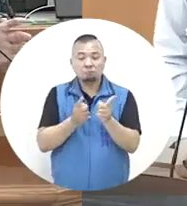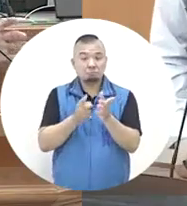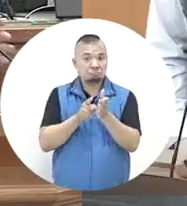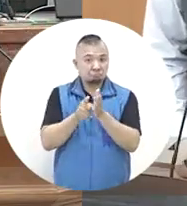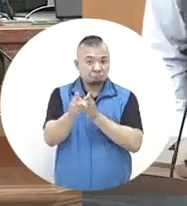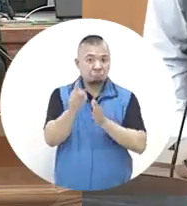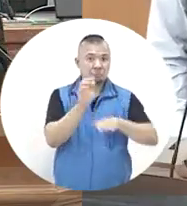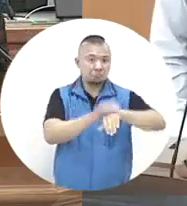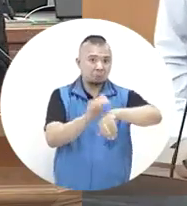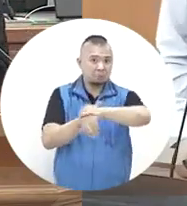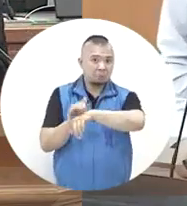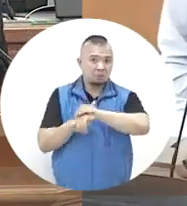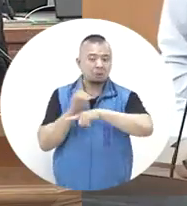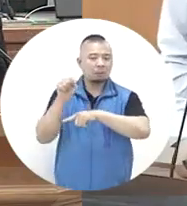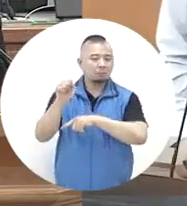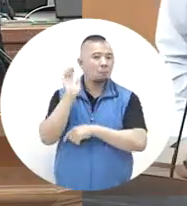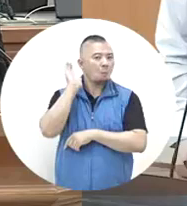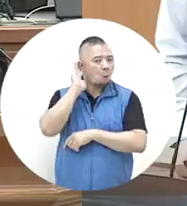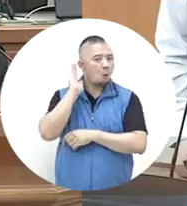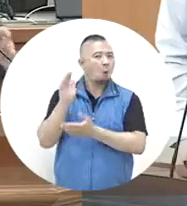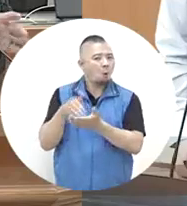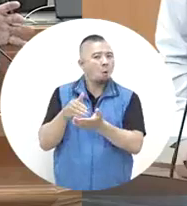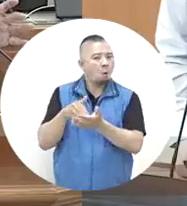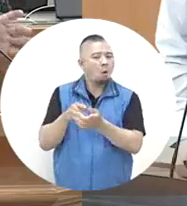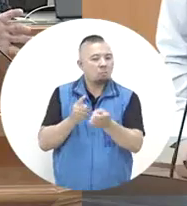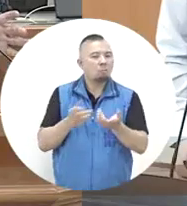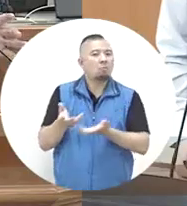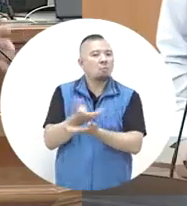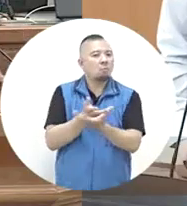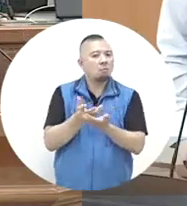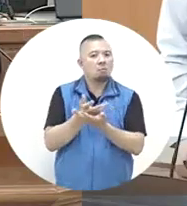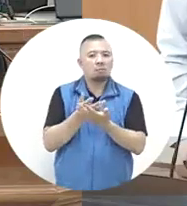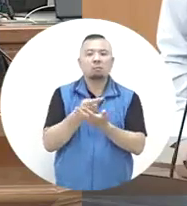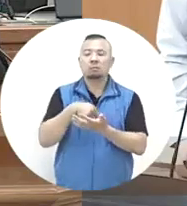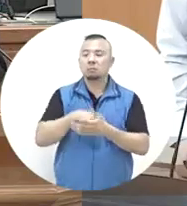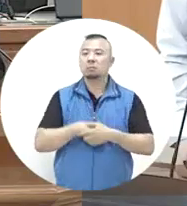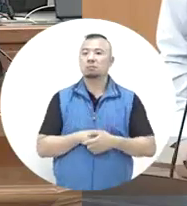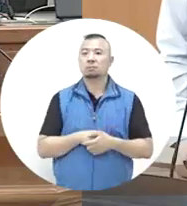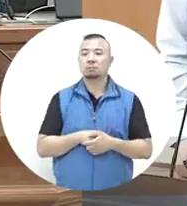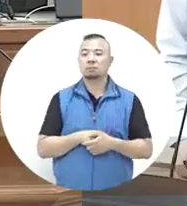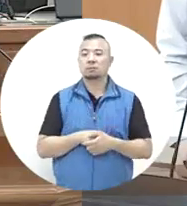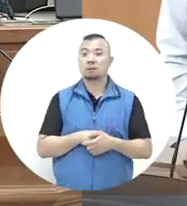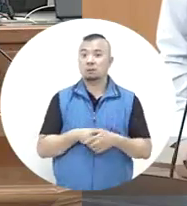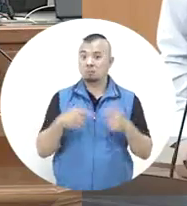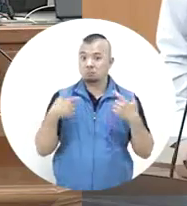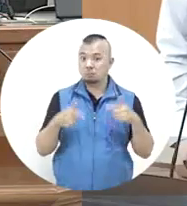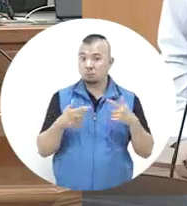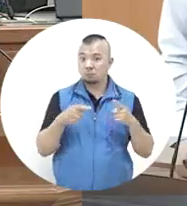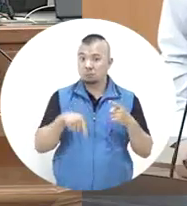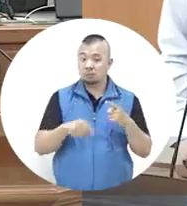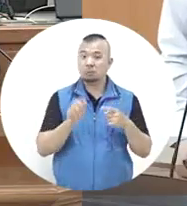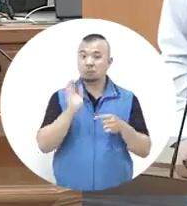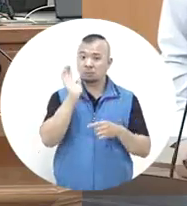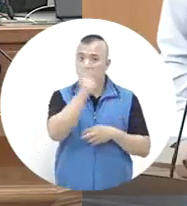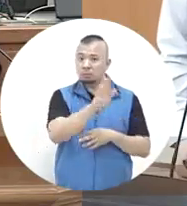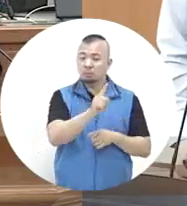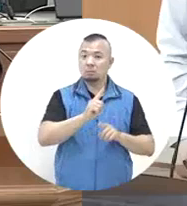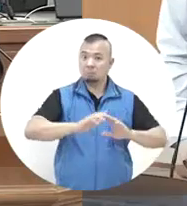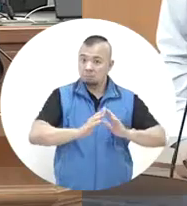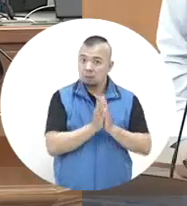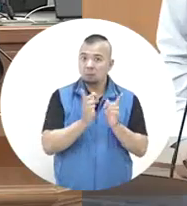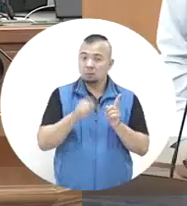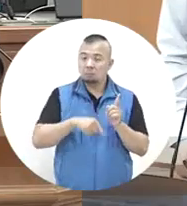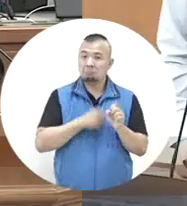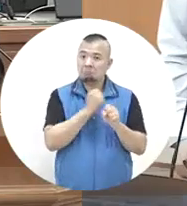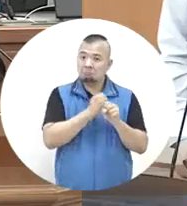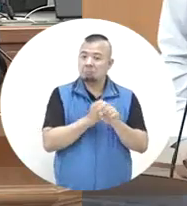言，才有后续。后续不是说核安过了就可以马上再做这件事情，他还评估我们的